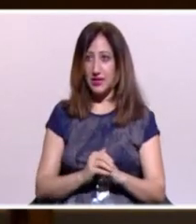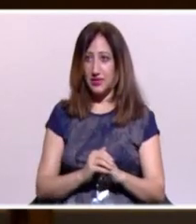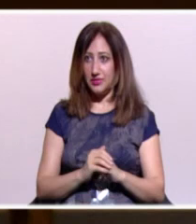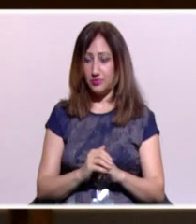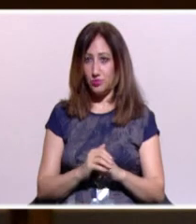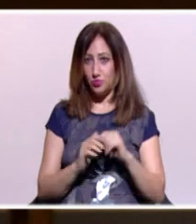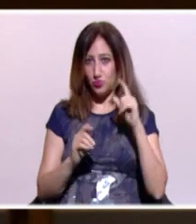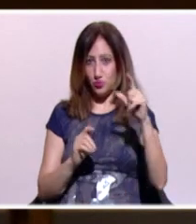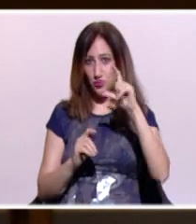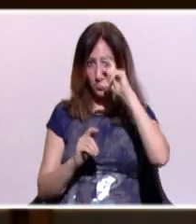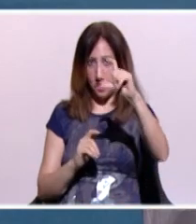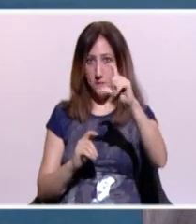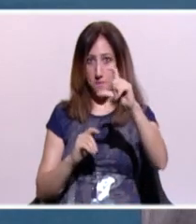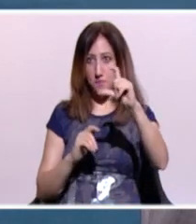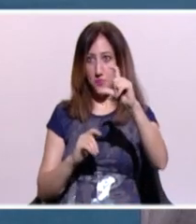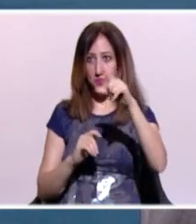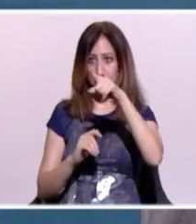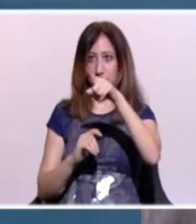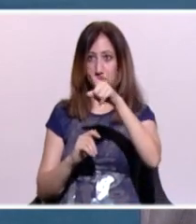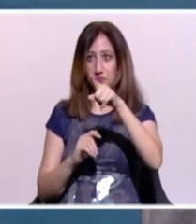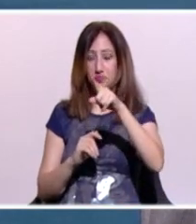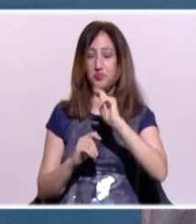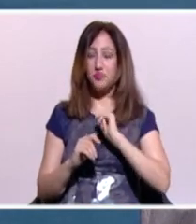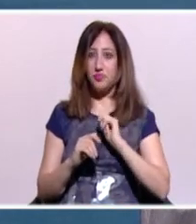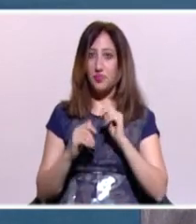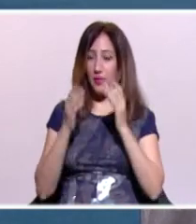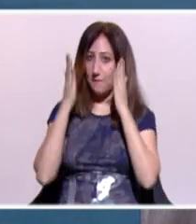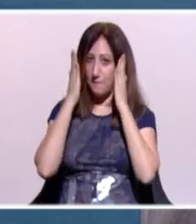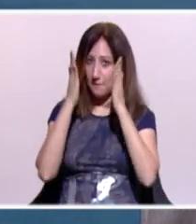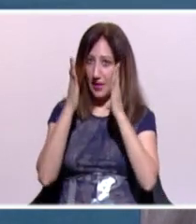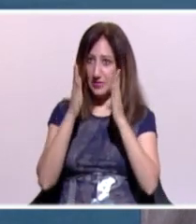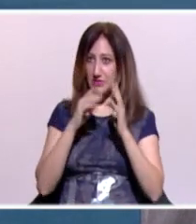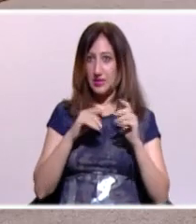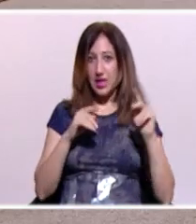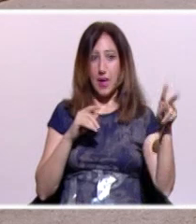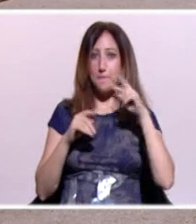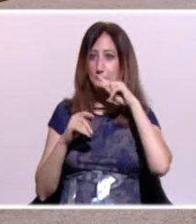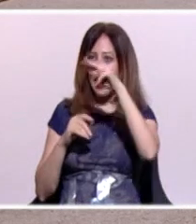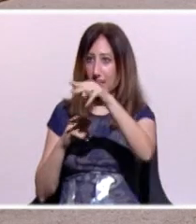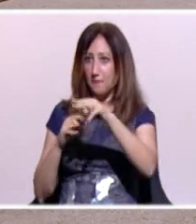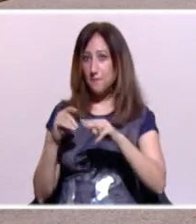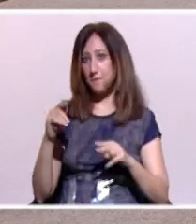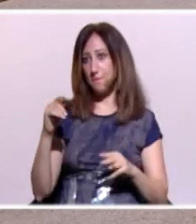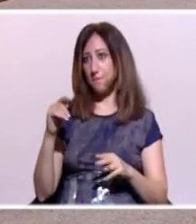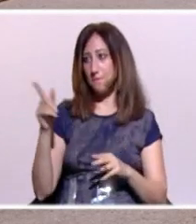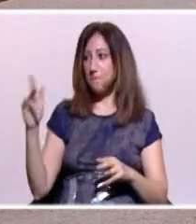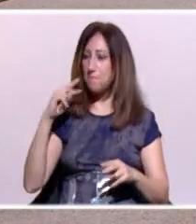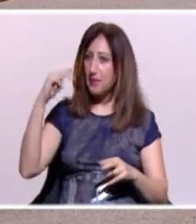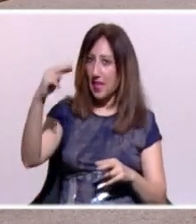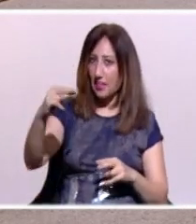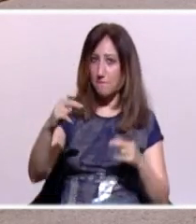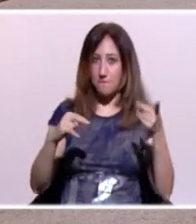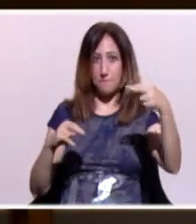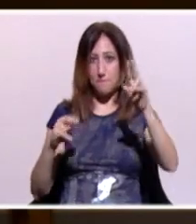سيكشن في الكادر، انت بقى اصبحت خالد بيحاورك، احمد بيحاورك بطيبته، خالد